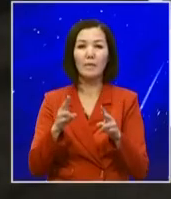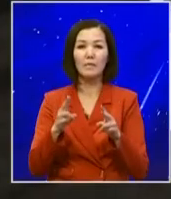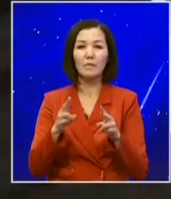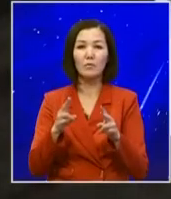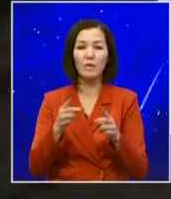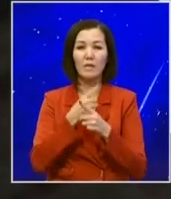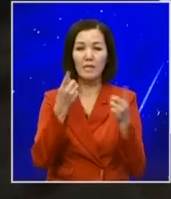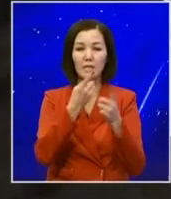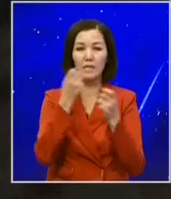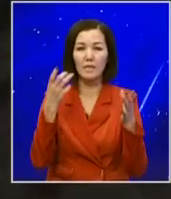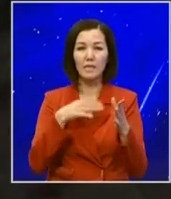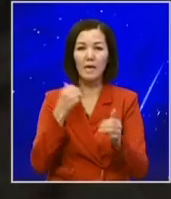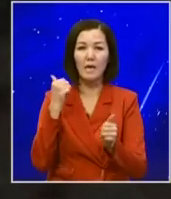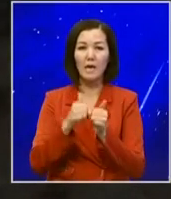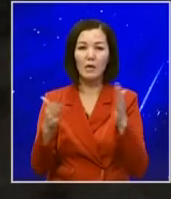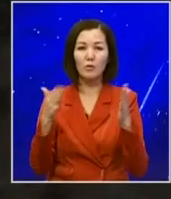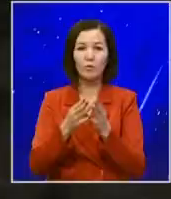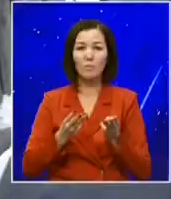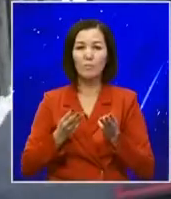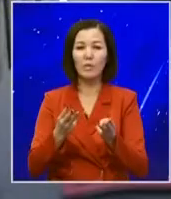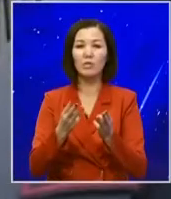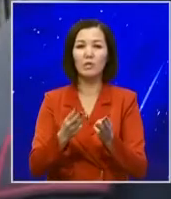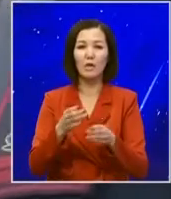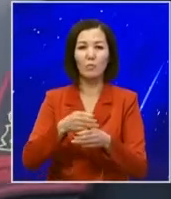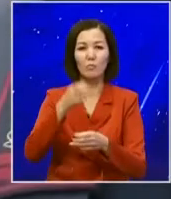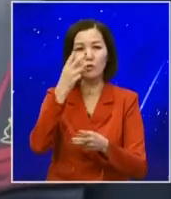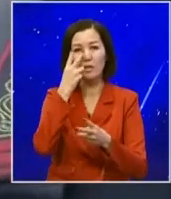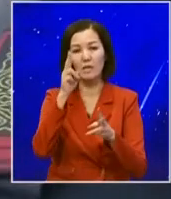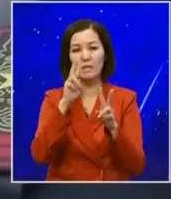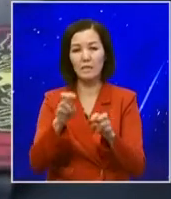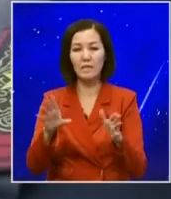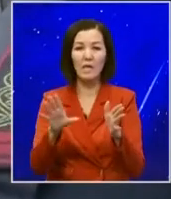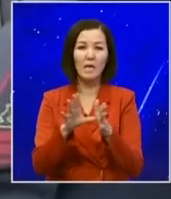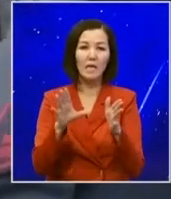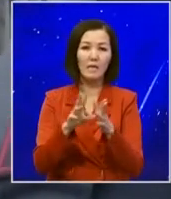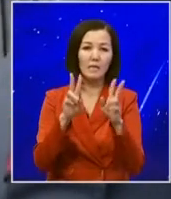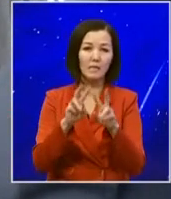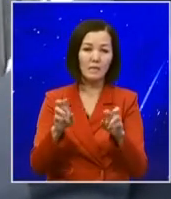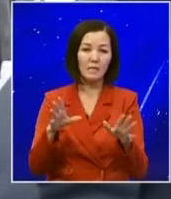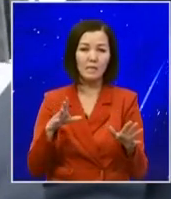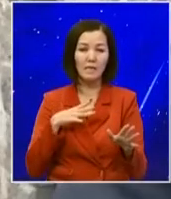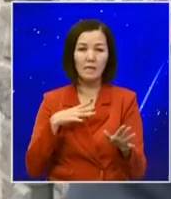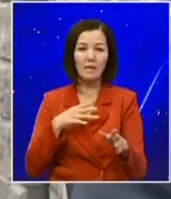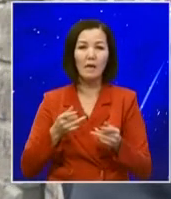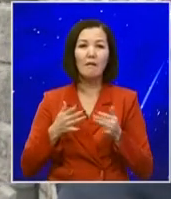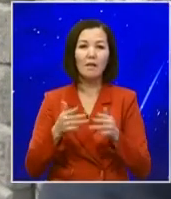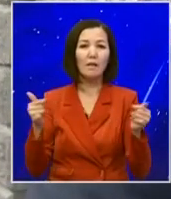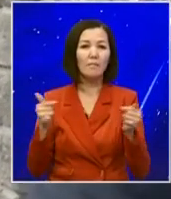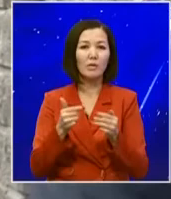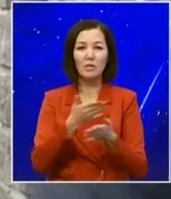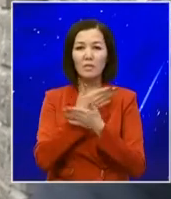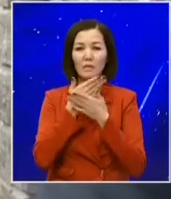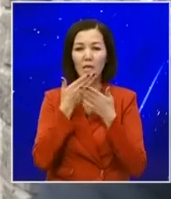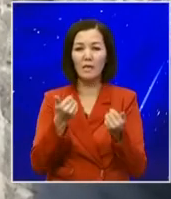Әр шаңырақтағы пештер мен мұржаларды қарады. Қабырғаларда тартылған электр сымдарын тексерді. Талап ережеге сай